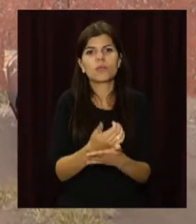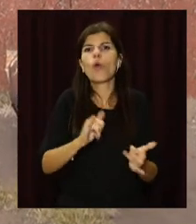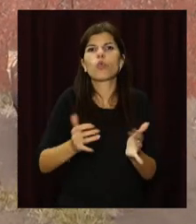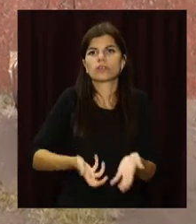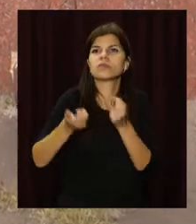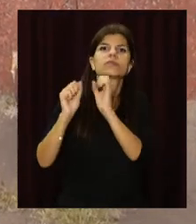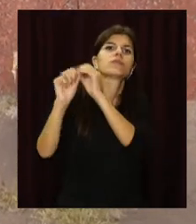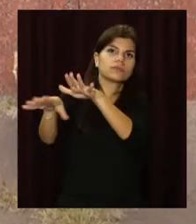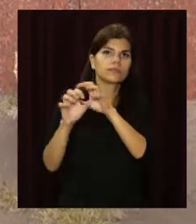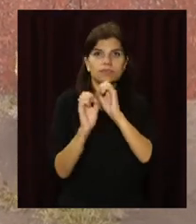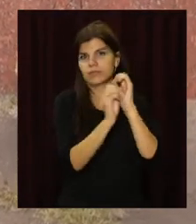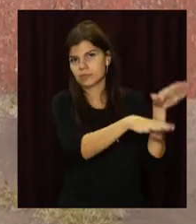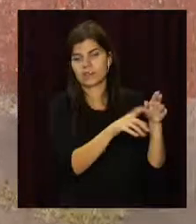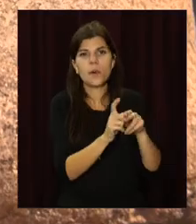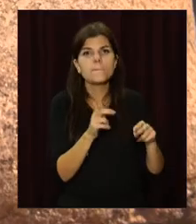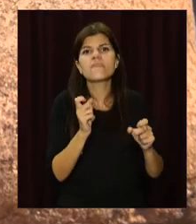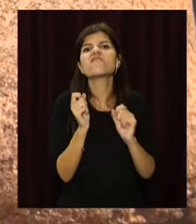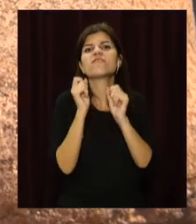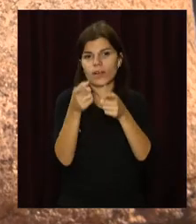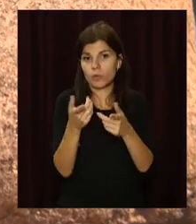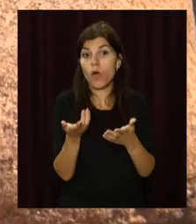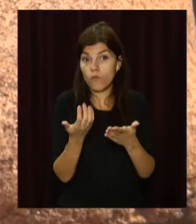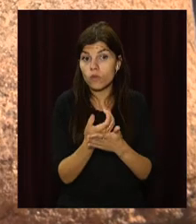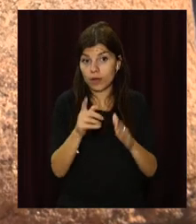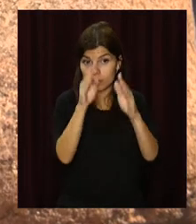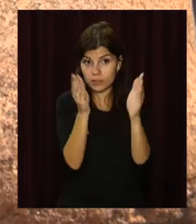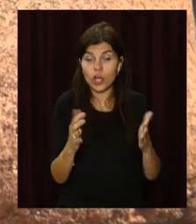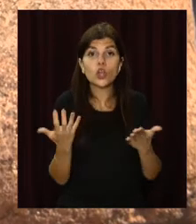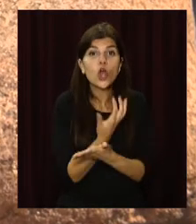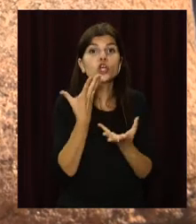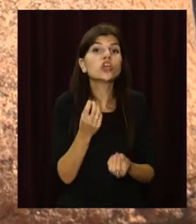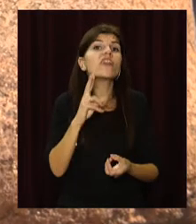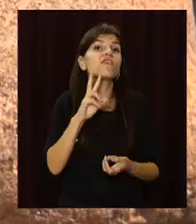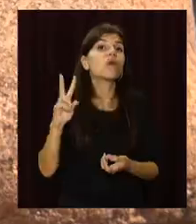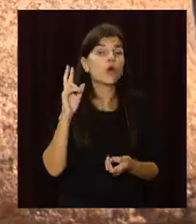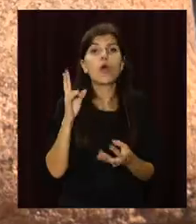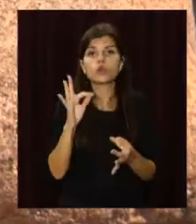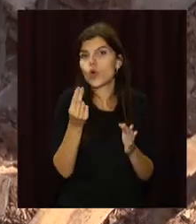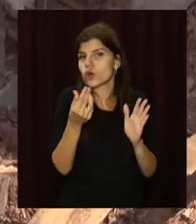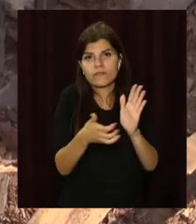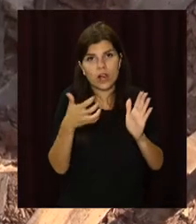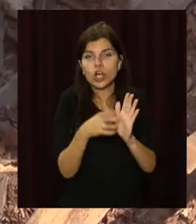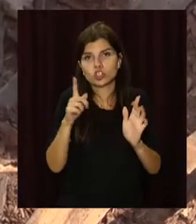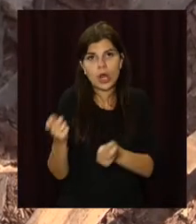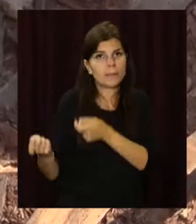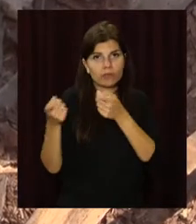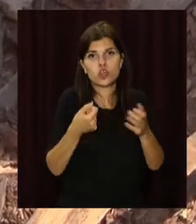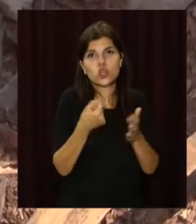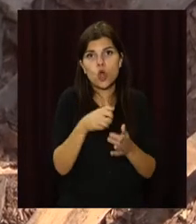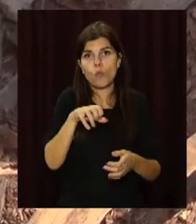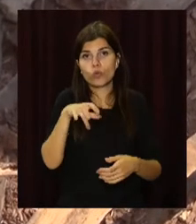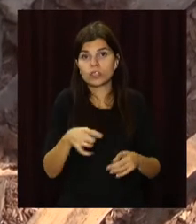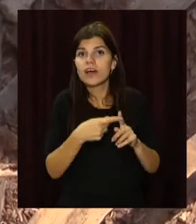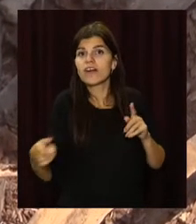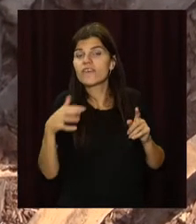переміщати, грубо кажучи, викидати. Скульптуру знайшли ще 2 роки тому, та тоді забракло грошей, аби перевезти її до музею. Весь цей